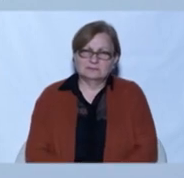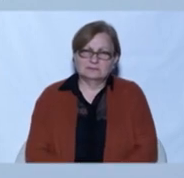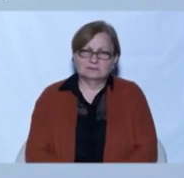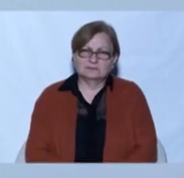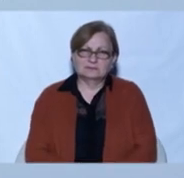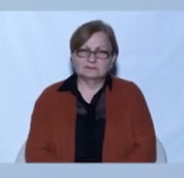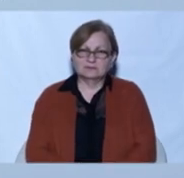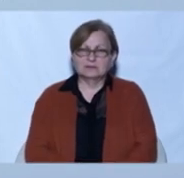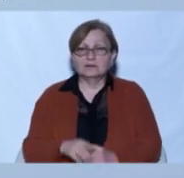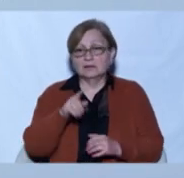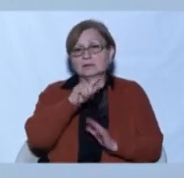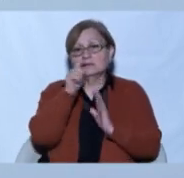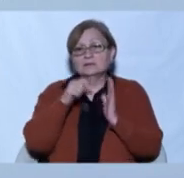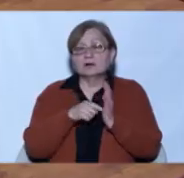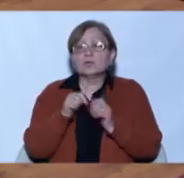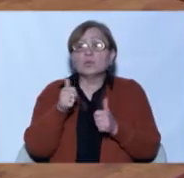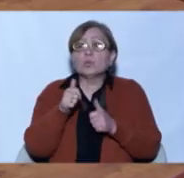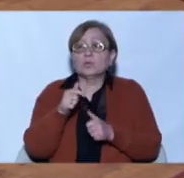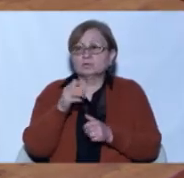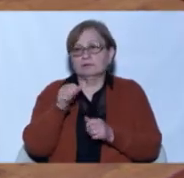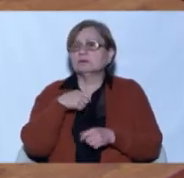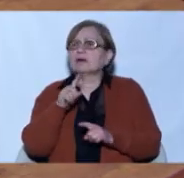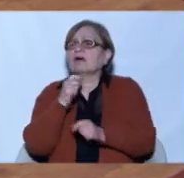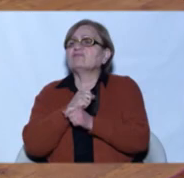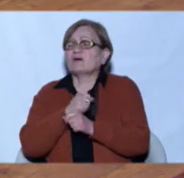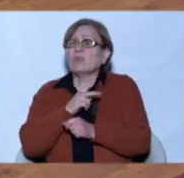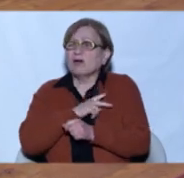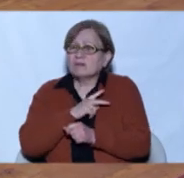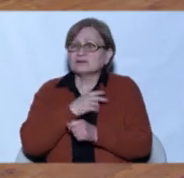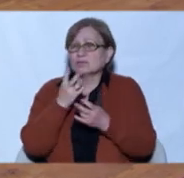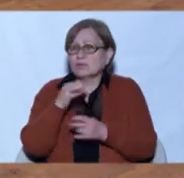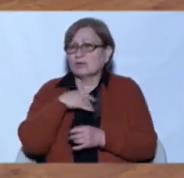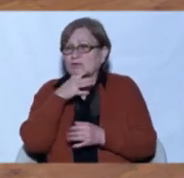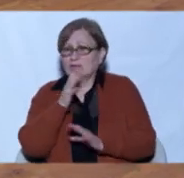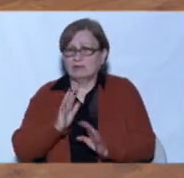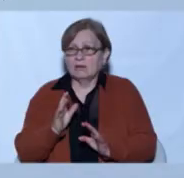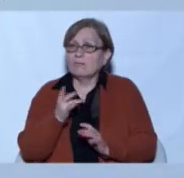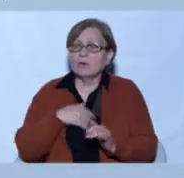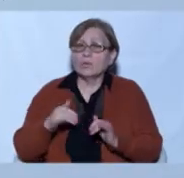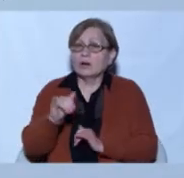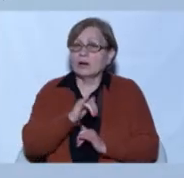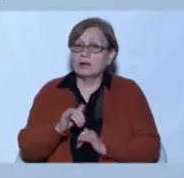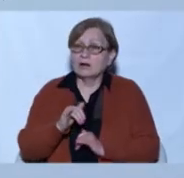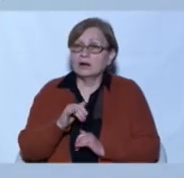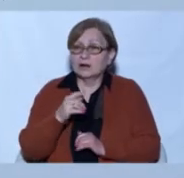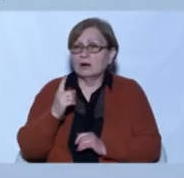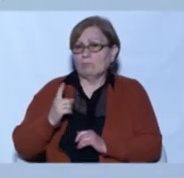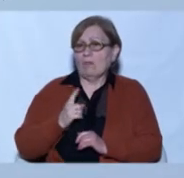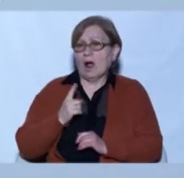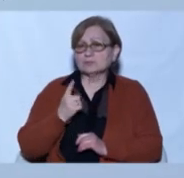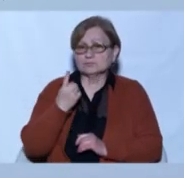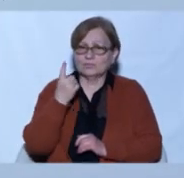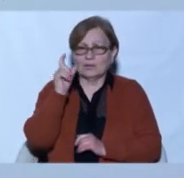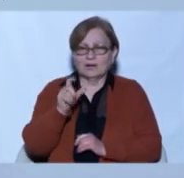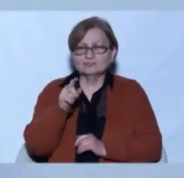შეიძლება გაგიჩნდეს შეკითხვა როგორ. ან აქამდე არ ვიცი გიფიქრია თუ არა მარტოობაზე, მაგრამ დადგება დრო და